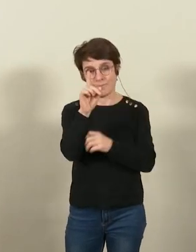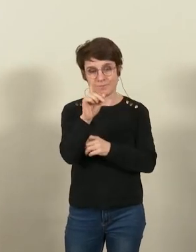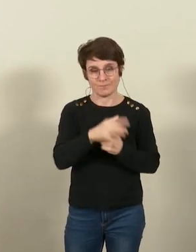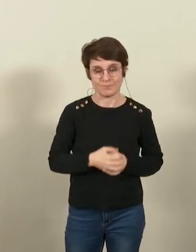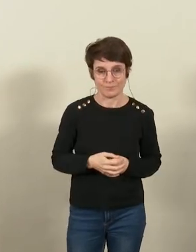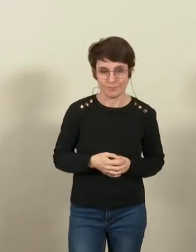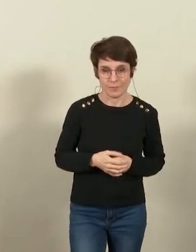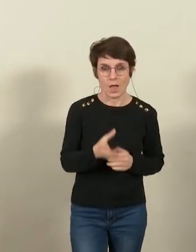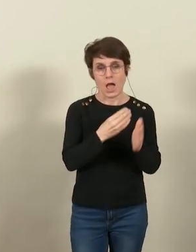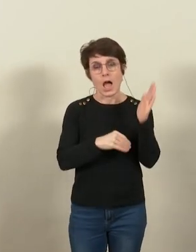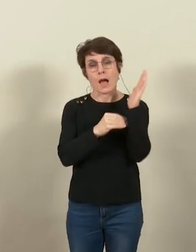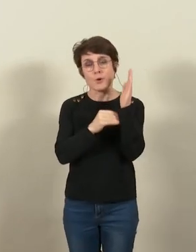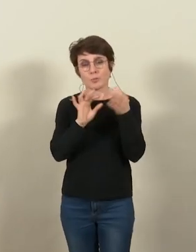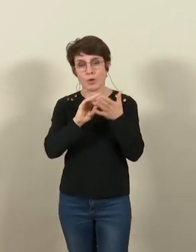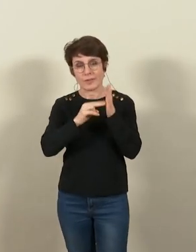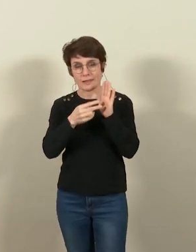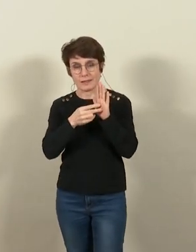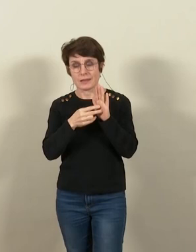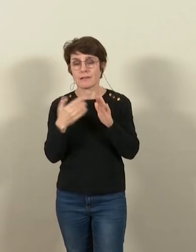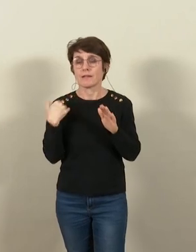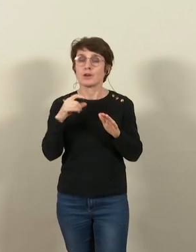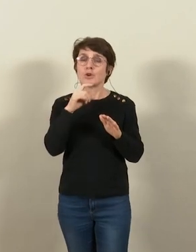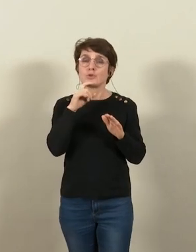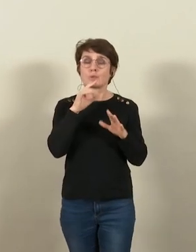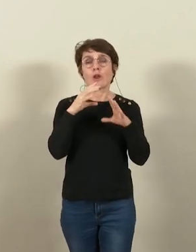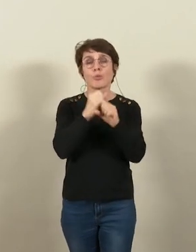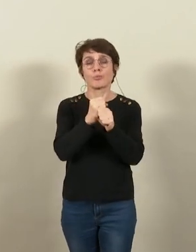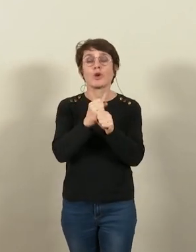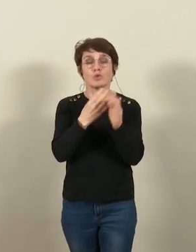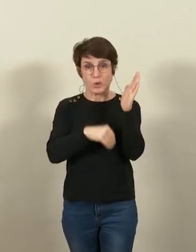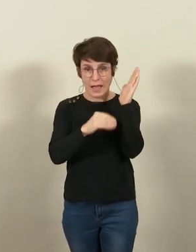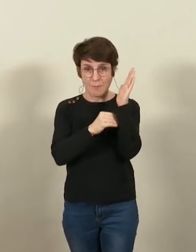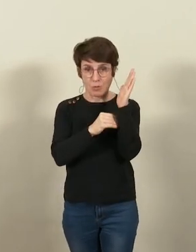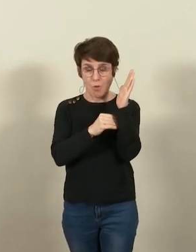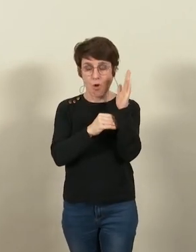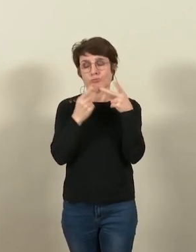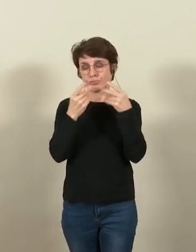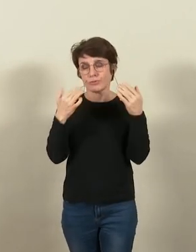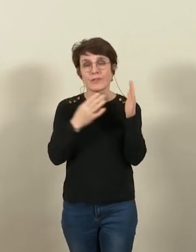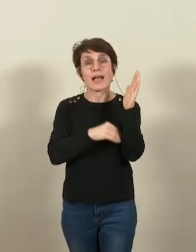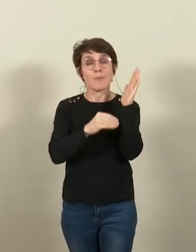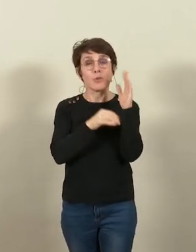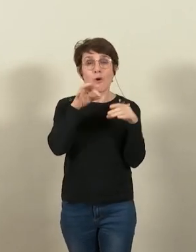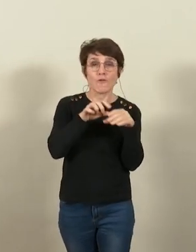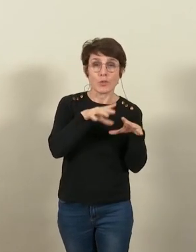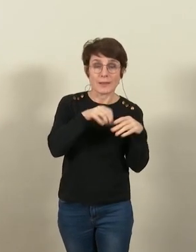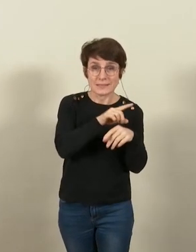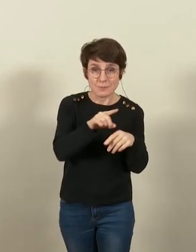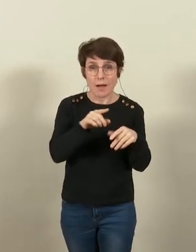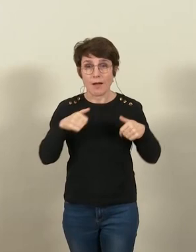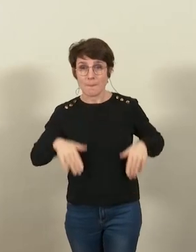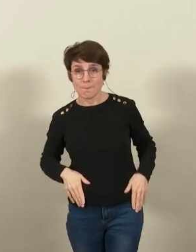qui est un amendement technique je l'ai évoqué en conférence des présidents donc je mets au voix l'amendement qui ne prend pas part au vote qui s'abstient